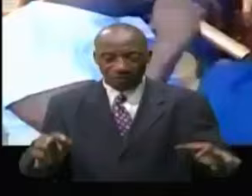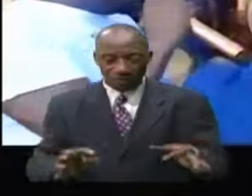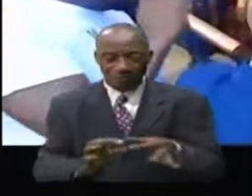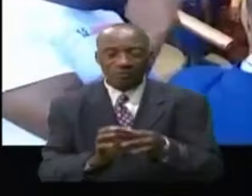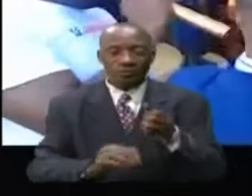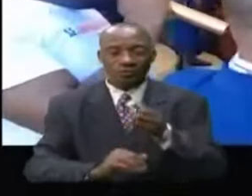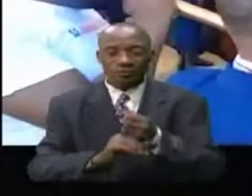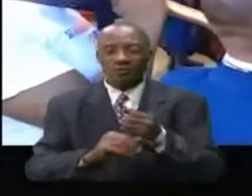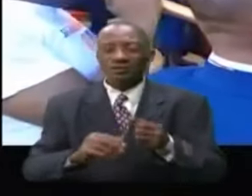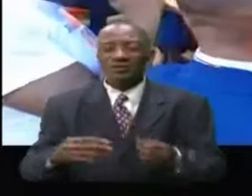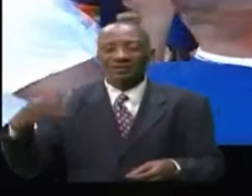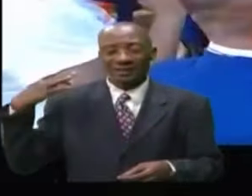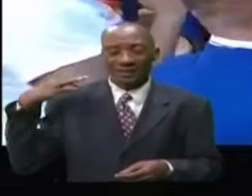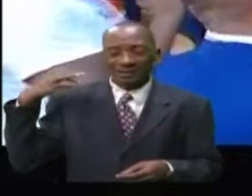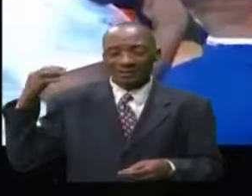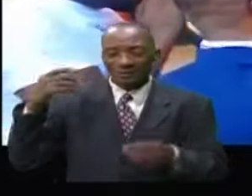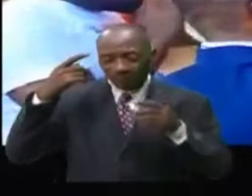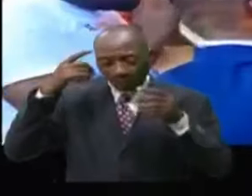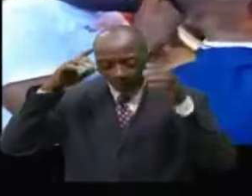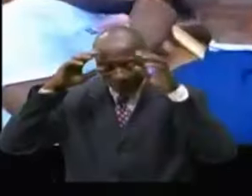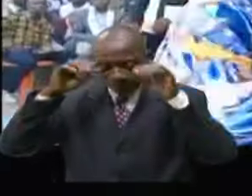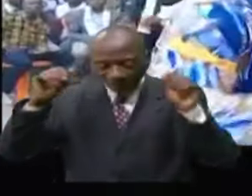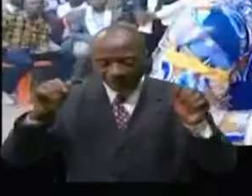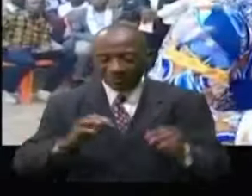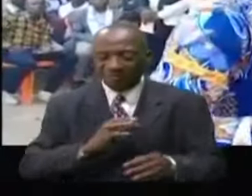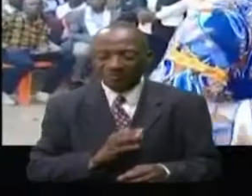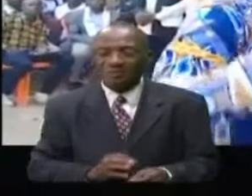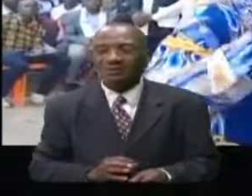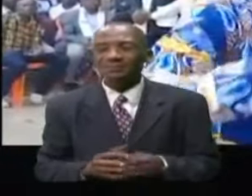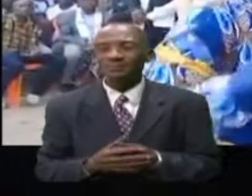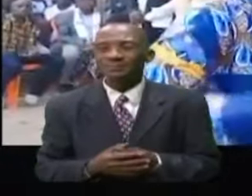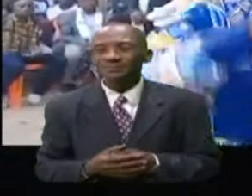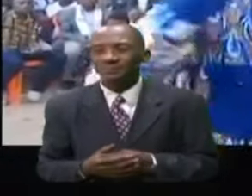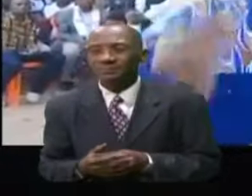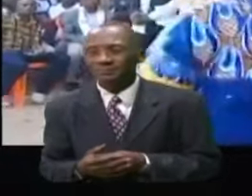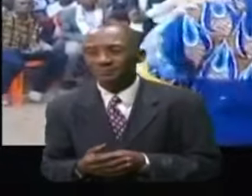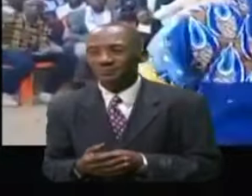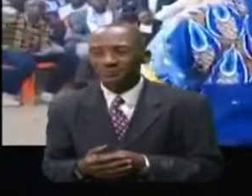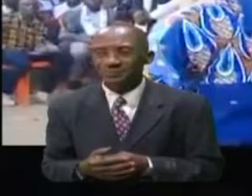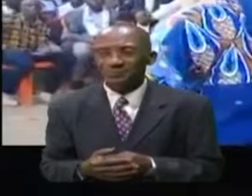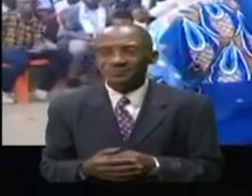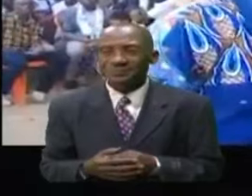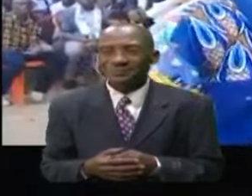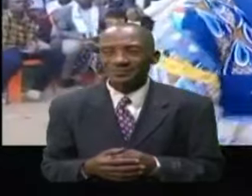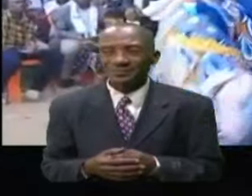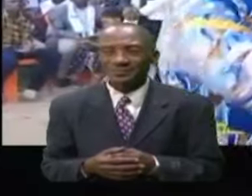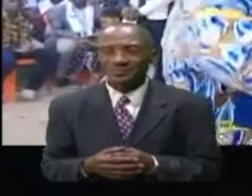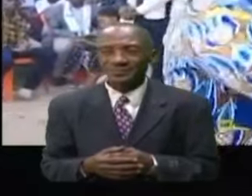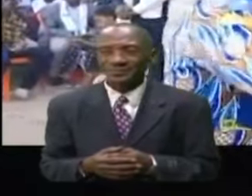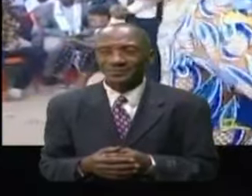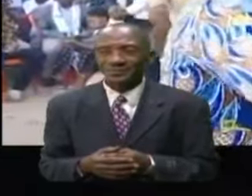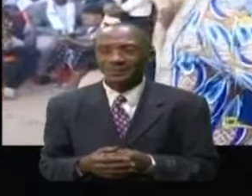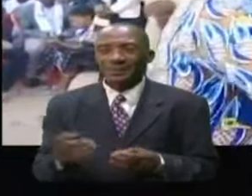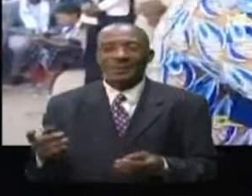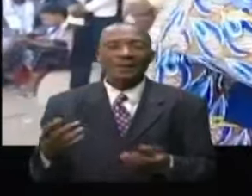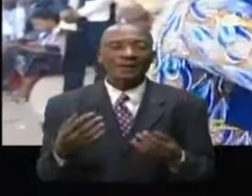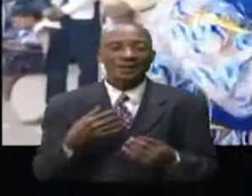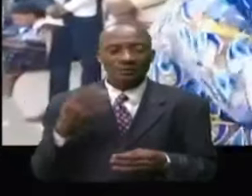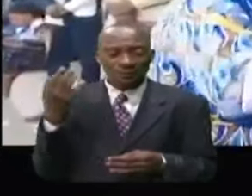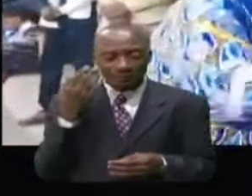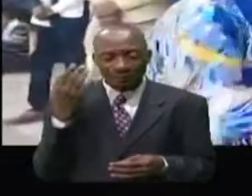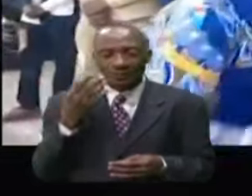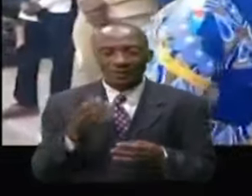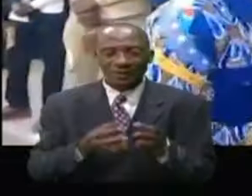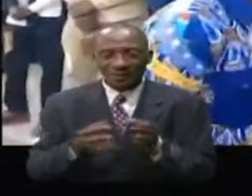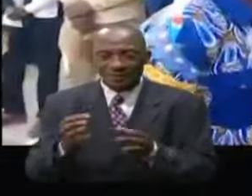Félix-Antoine Tshisekedi Tshilombo, à savoir le peuple d'abord. Saisissant l'opportunité offerte, une opération d'adhésion massive